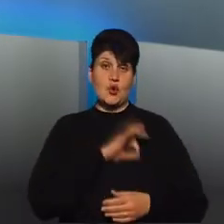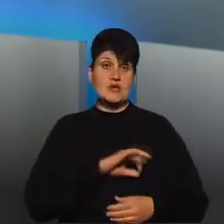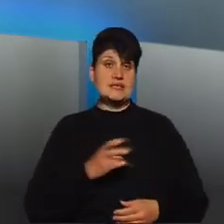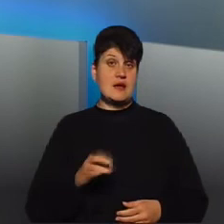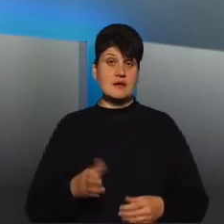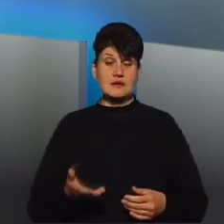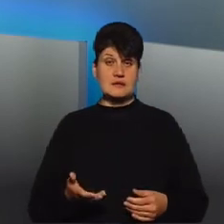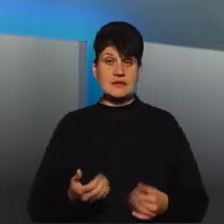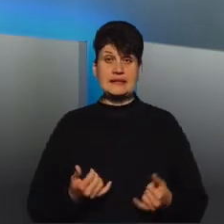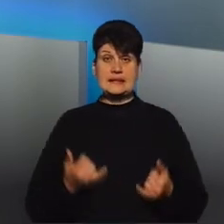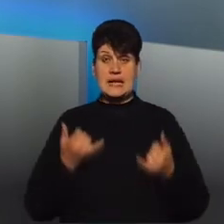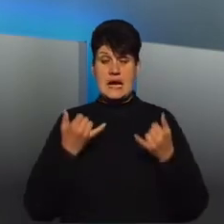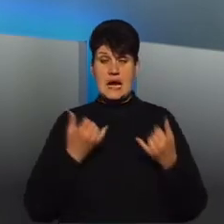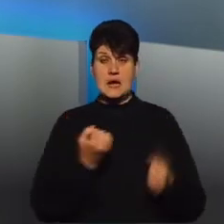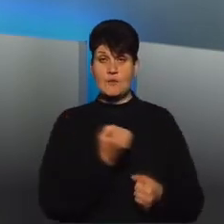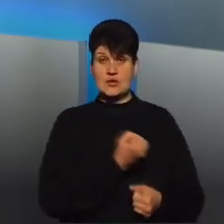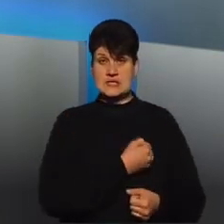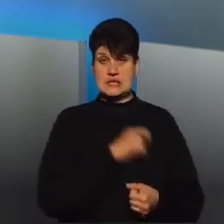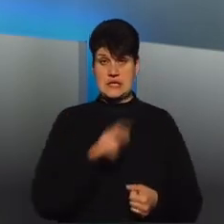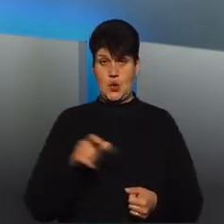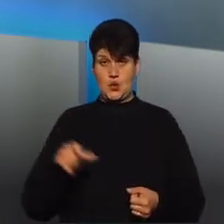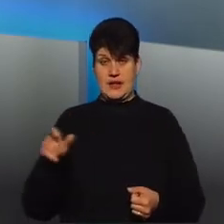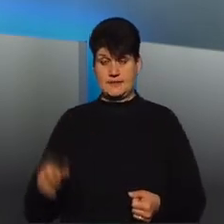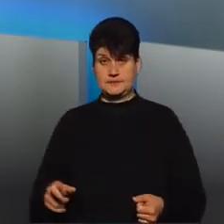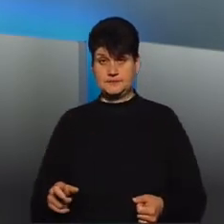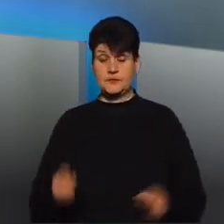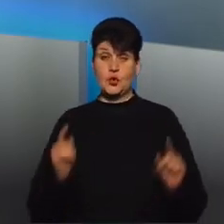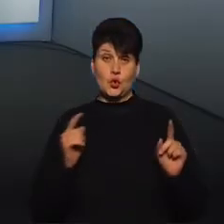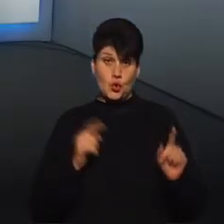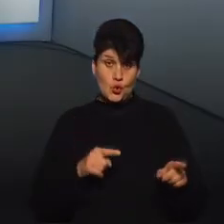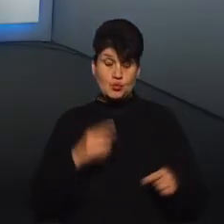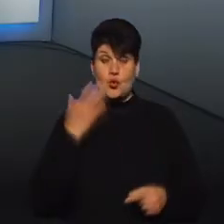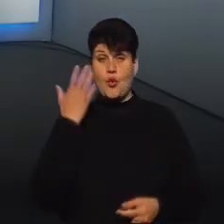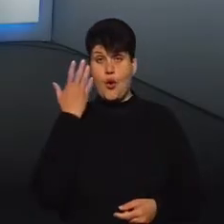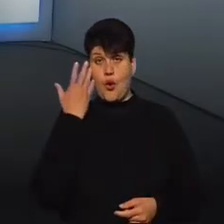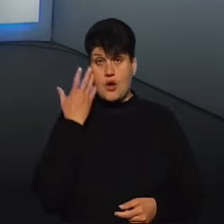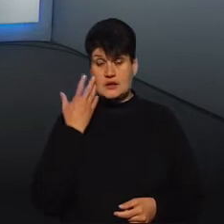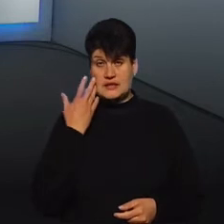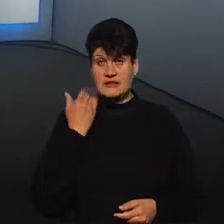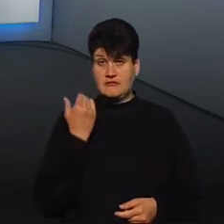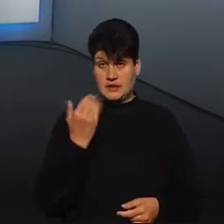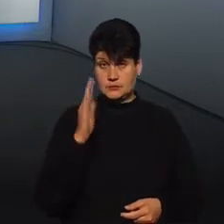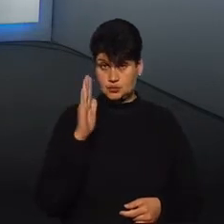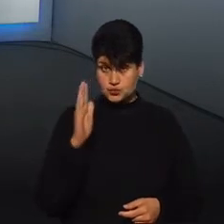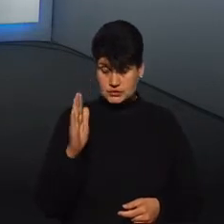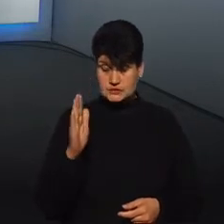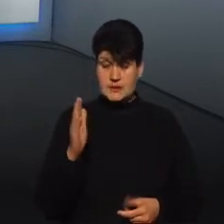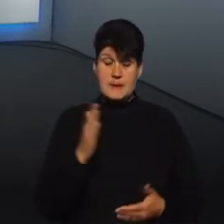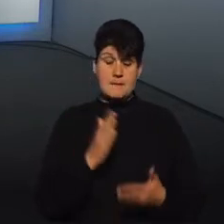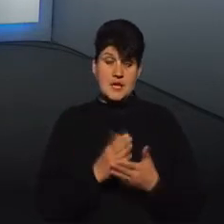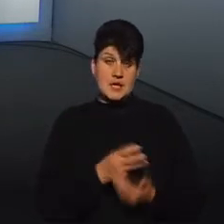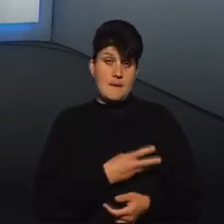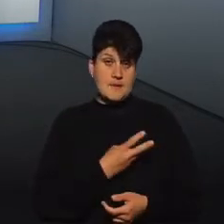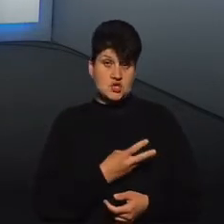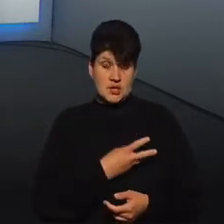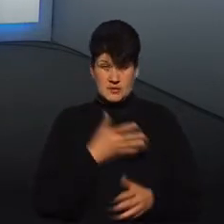для імунізації людей. Тому, коли ви будете мати бажання